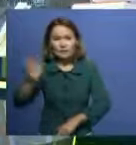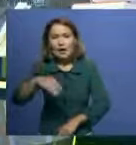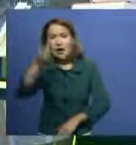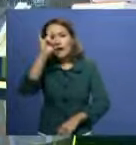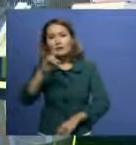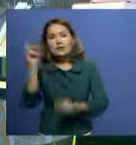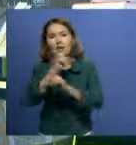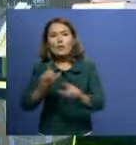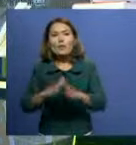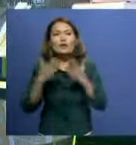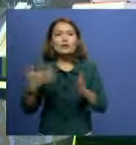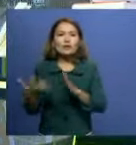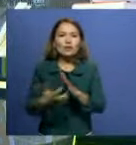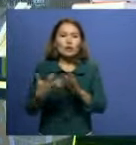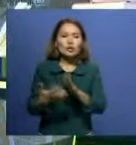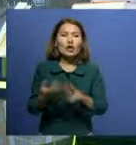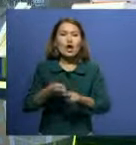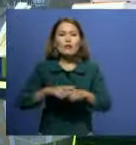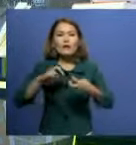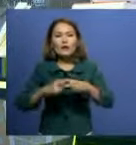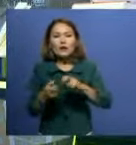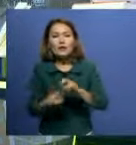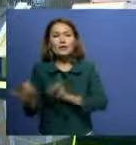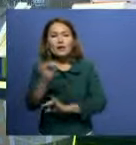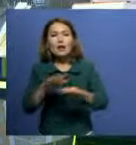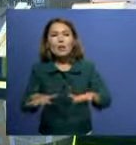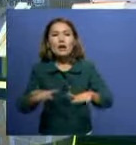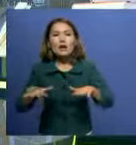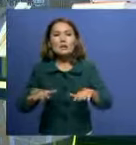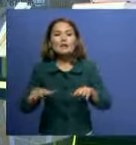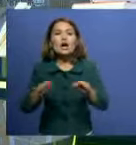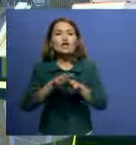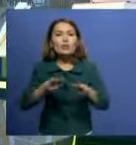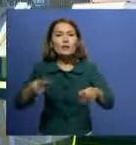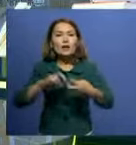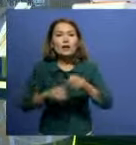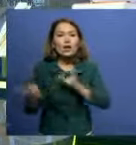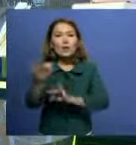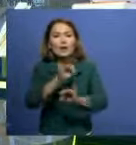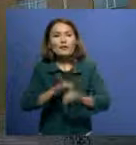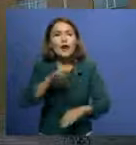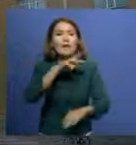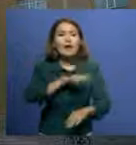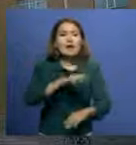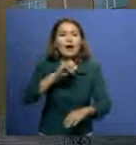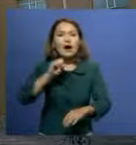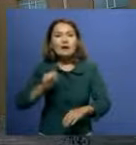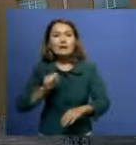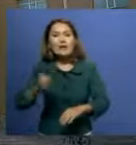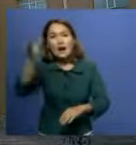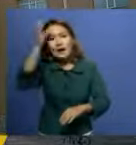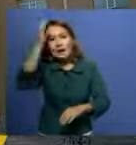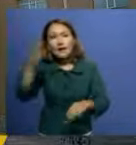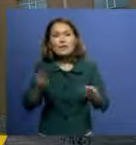Елімізде мектеп оқулықтары жетіспей жатыр. Бүгін бұл мәселені парламент депутаттары көтерді. Мәжілістің жалпы отырысында Майра Айсина білім және